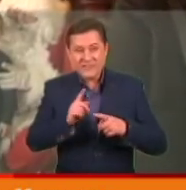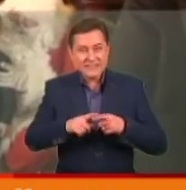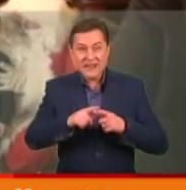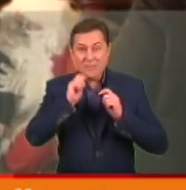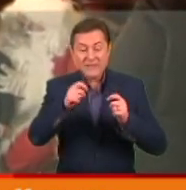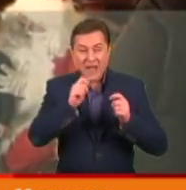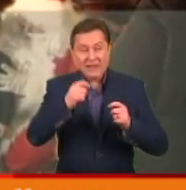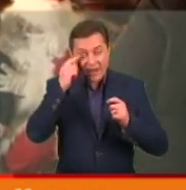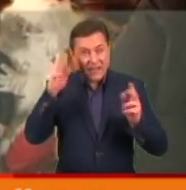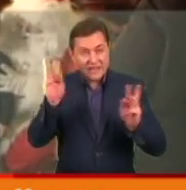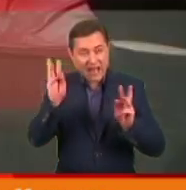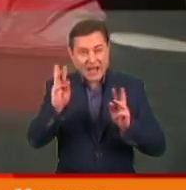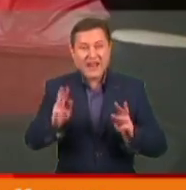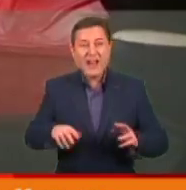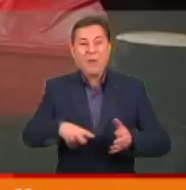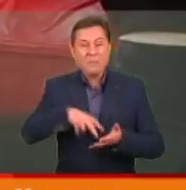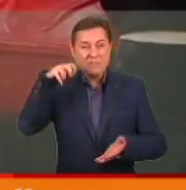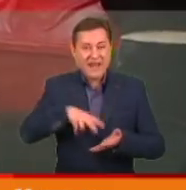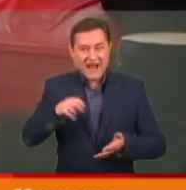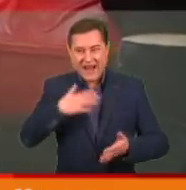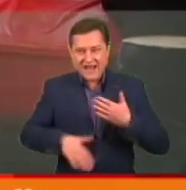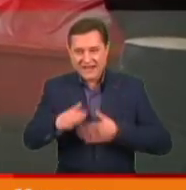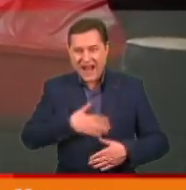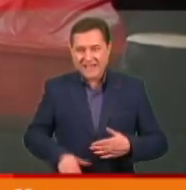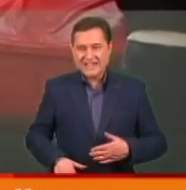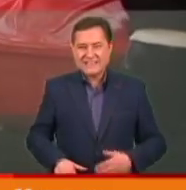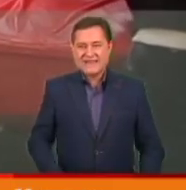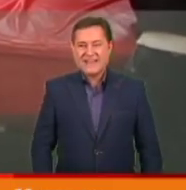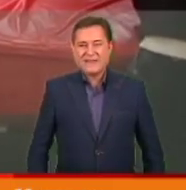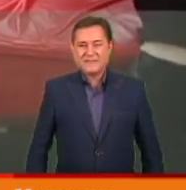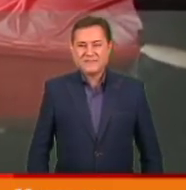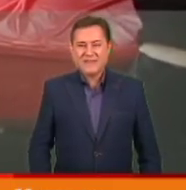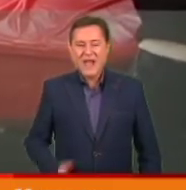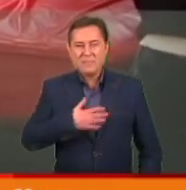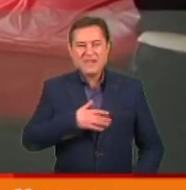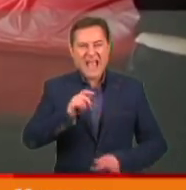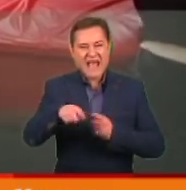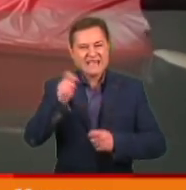горіли, вони прямо пригали від радості. А мені Бебі Бьорн, спінер і